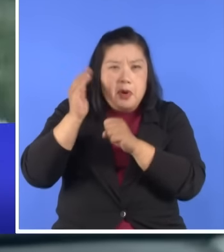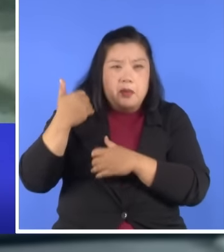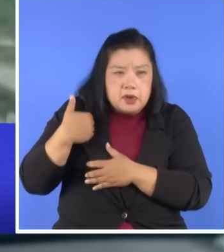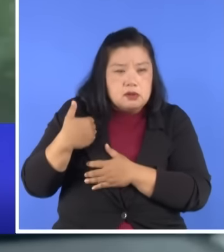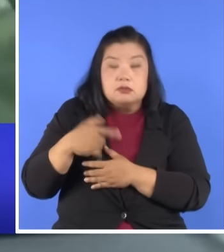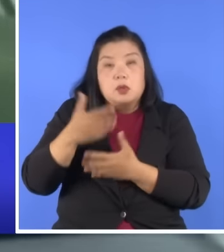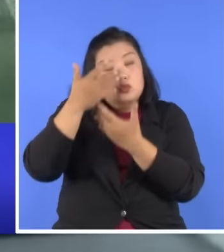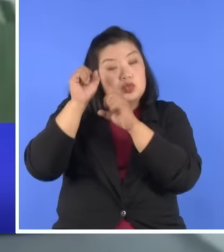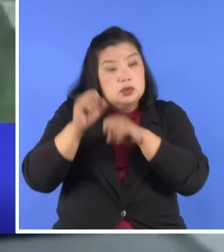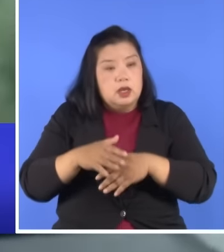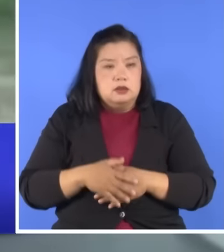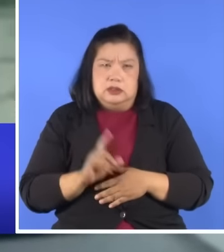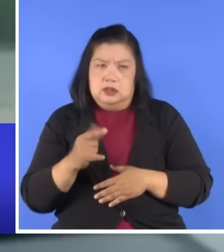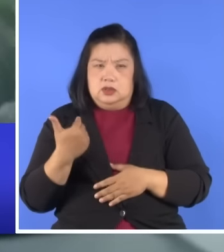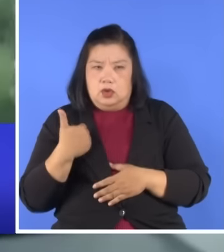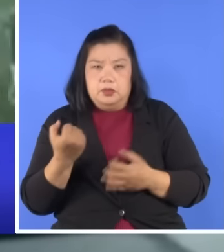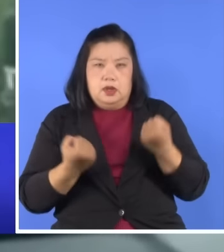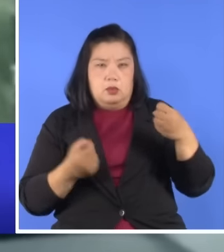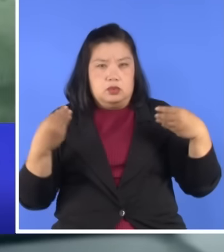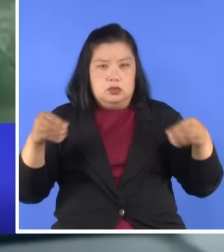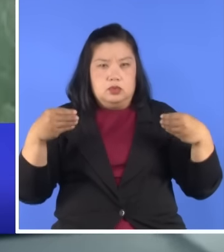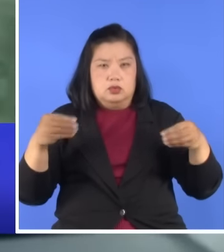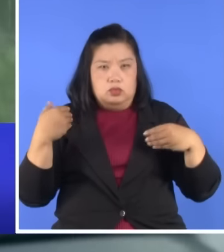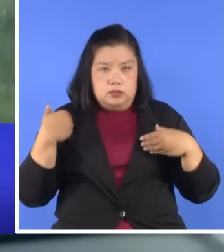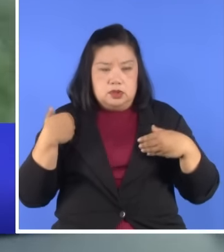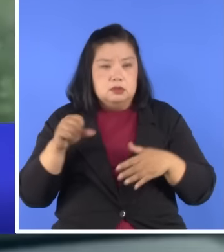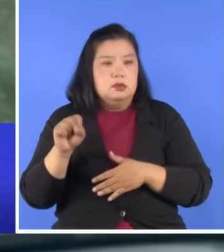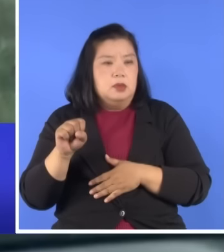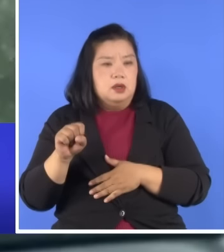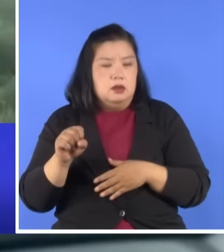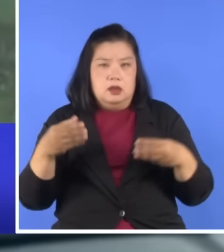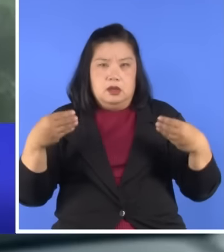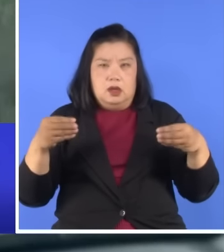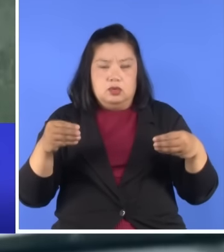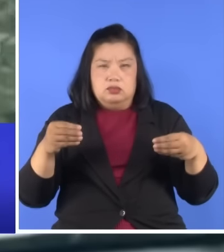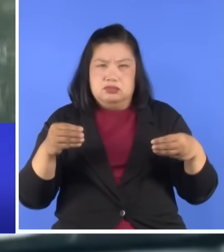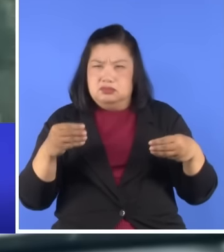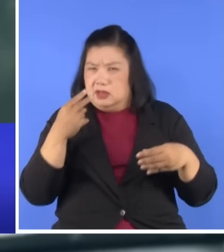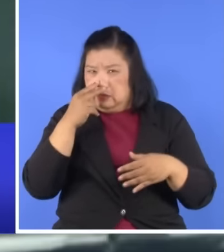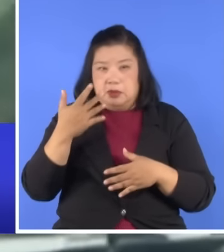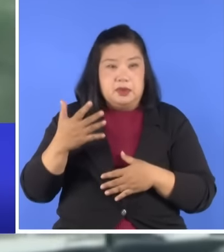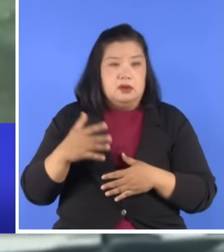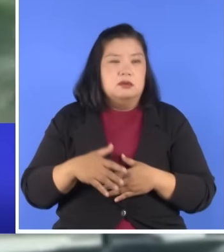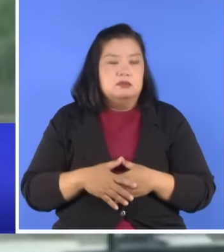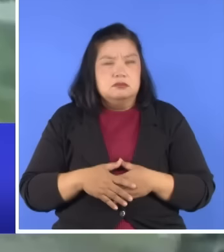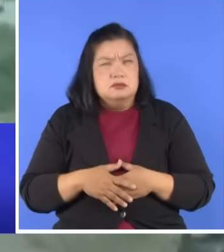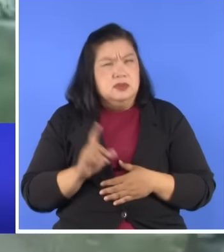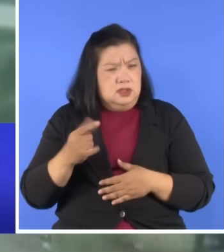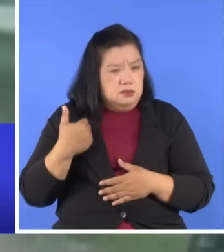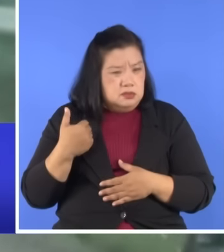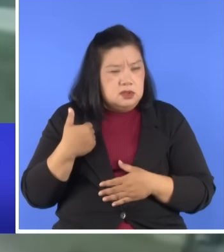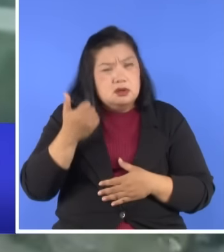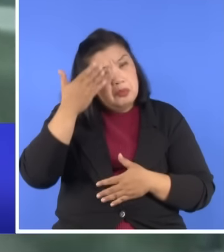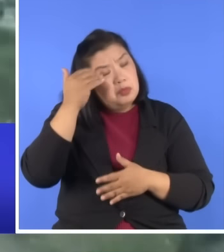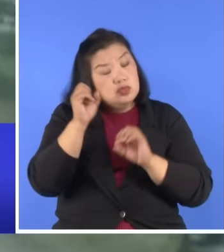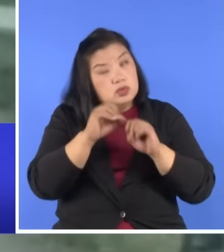บ้างล่ะพี่กจกข้างมีป่ะเนี่ยก็ไม่เห็นด้วยอ่ะเออมีป่ะเอมีมมีอยู่นะก็ต้องมีนพี่แปะแต่เไม่